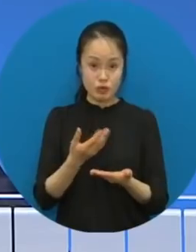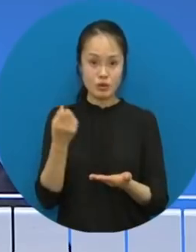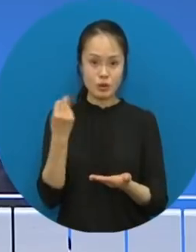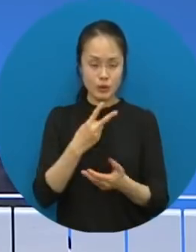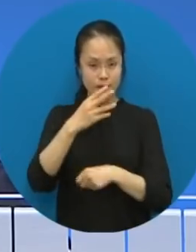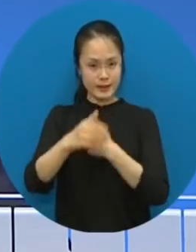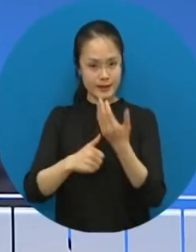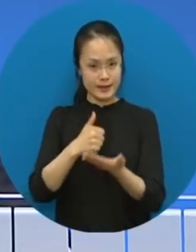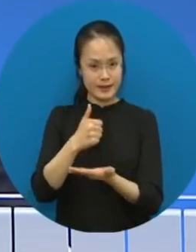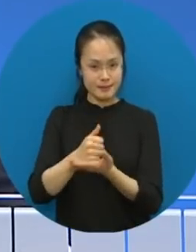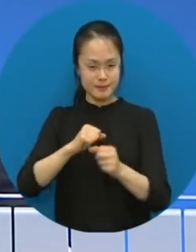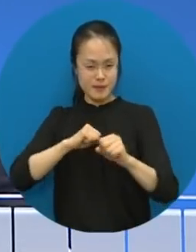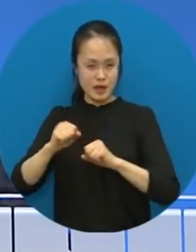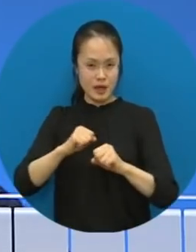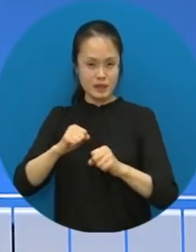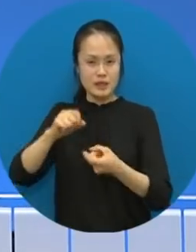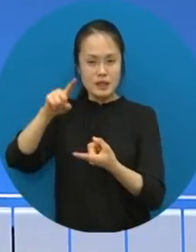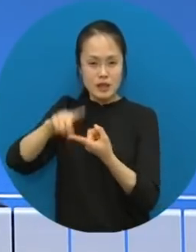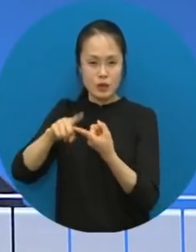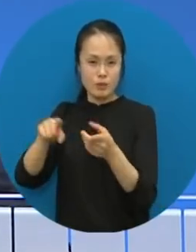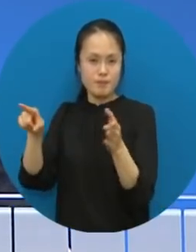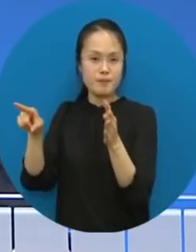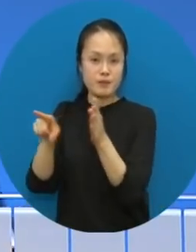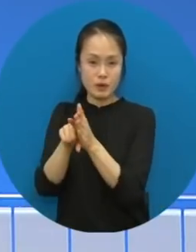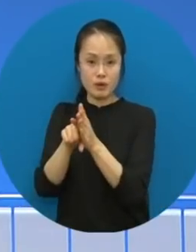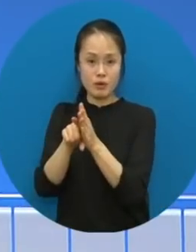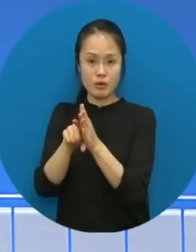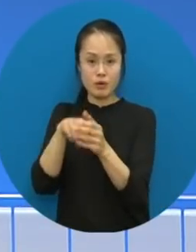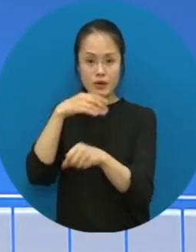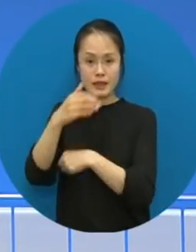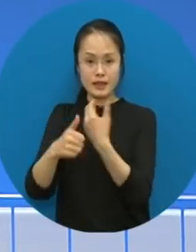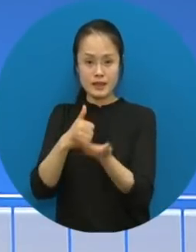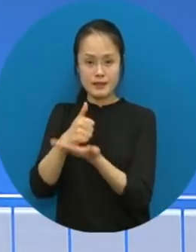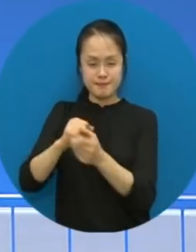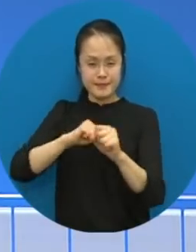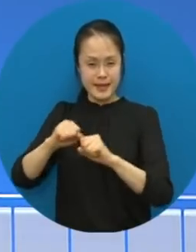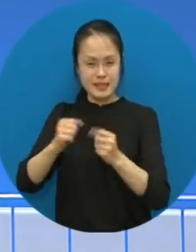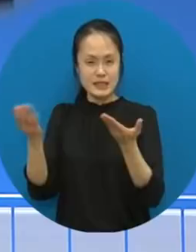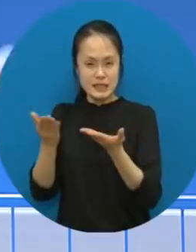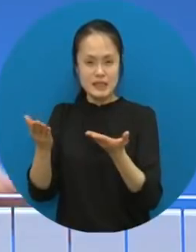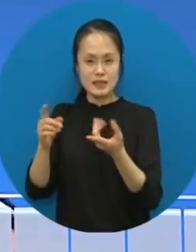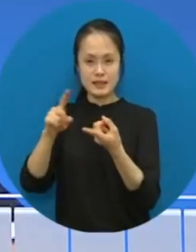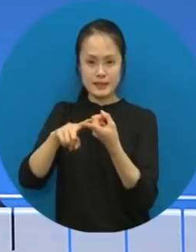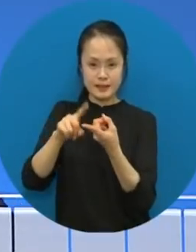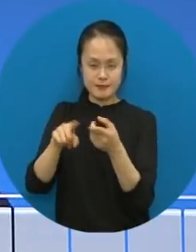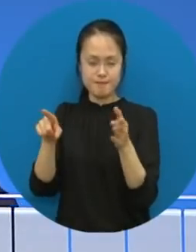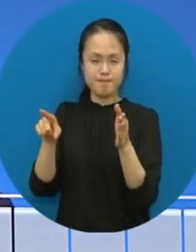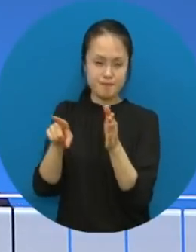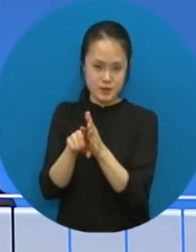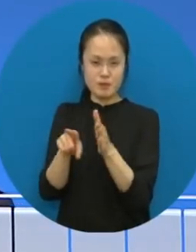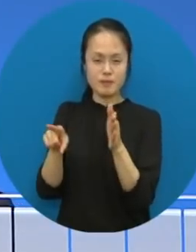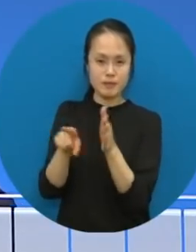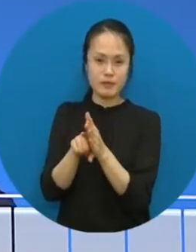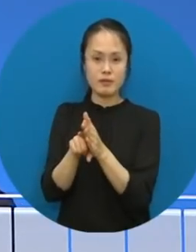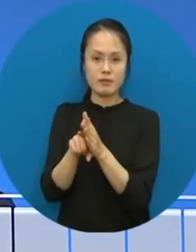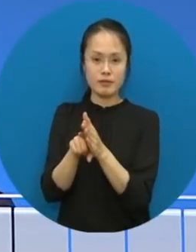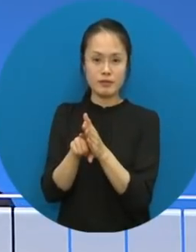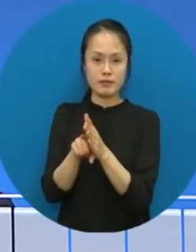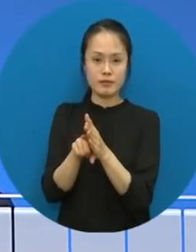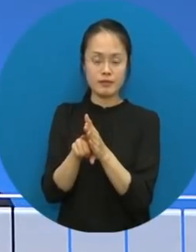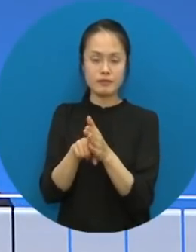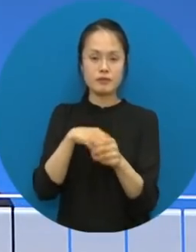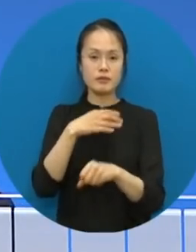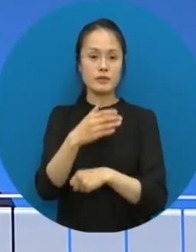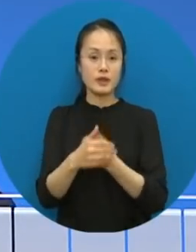믿고 하나님이 행하실 그 일을 믿고 하나님이 행하신 일들을 믿어